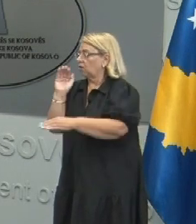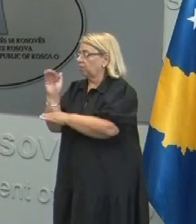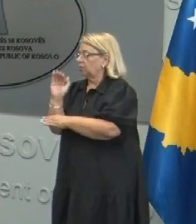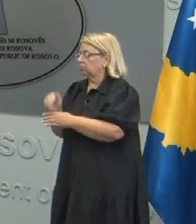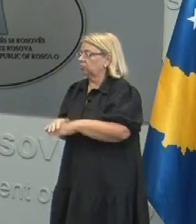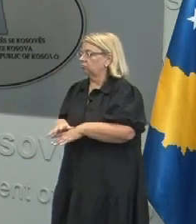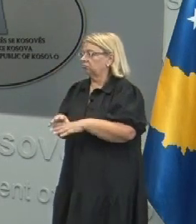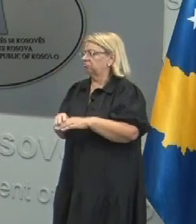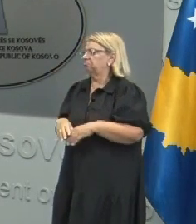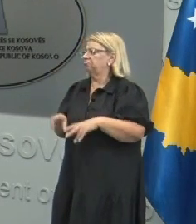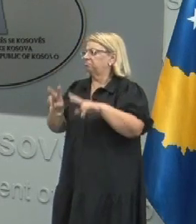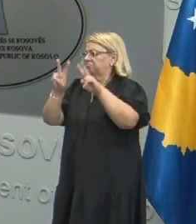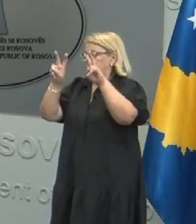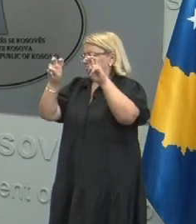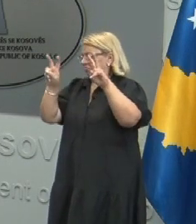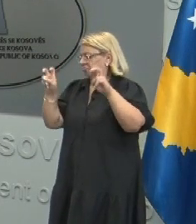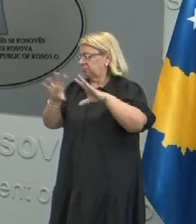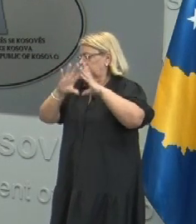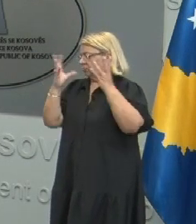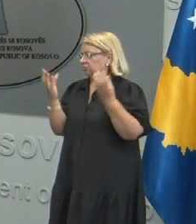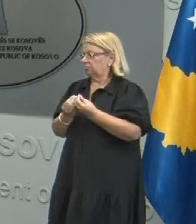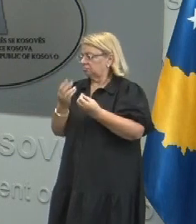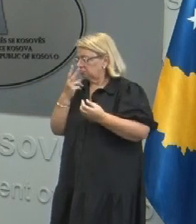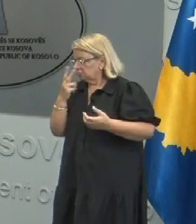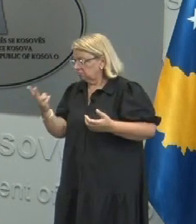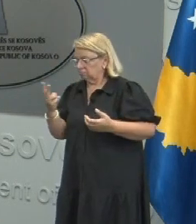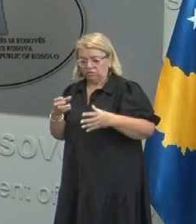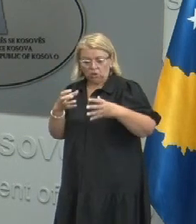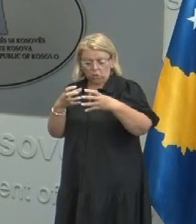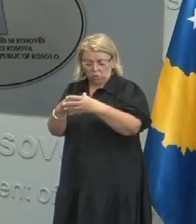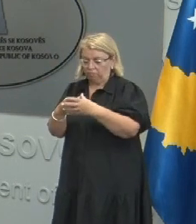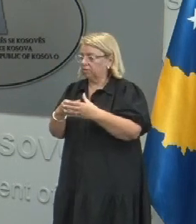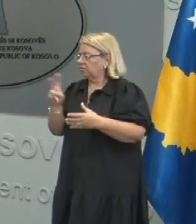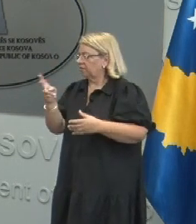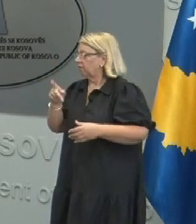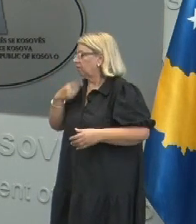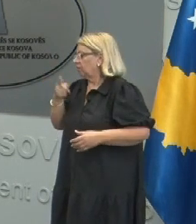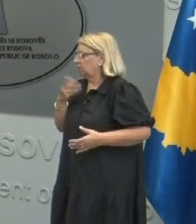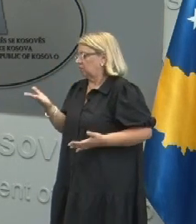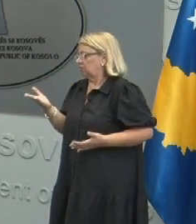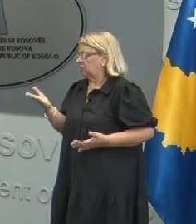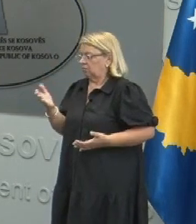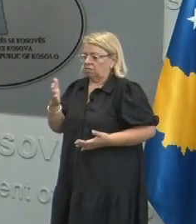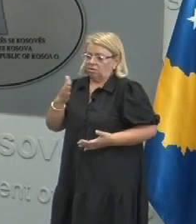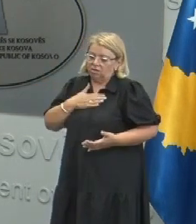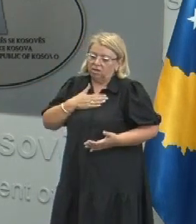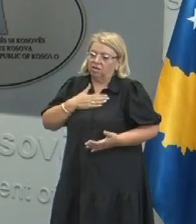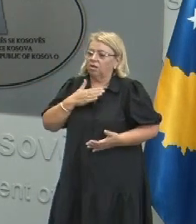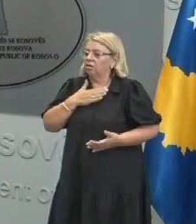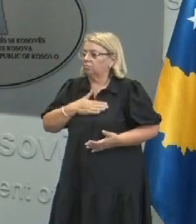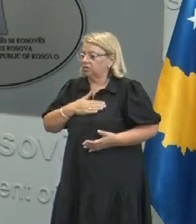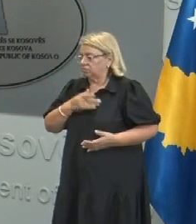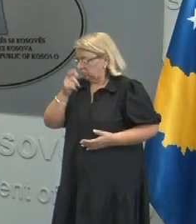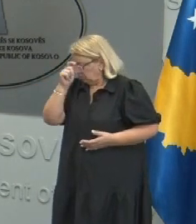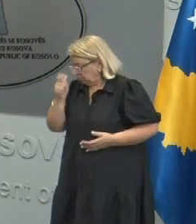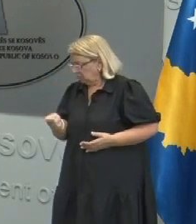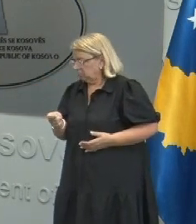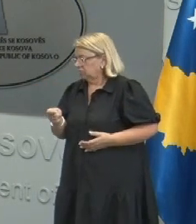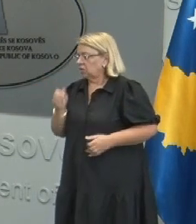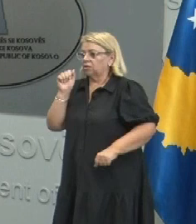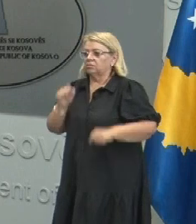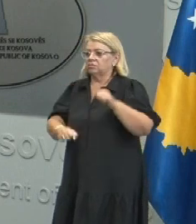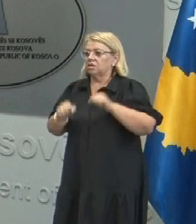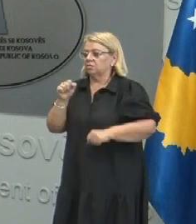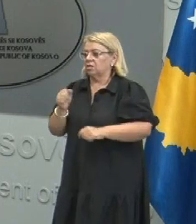e kemi parë që edhe pala tjetër ka folur. Mirë po kemi dashur që ta respektojmë zotimin tek ndërmjetësi,